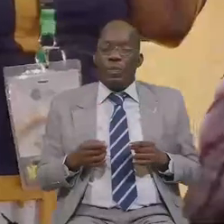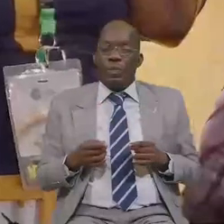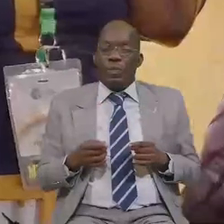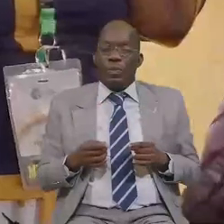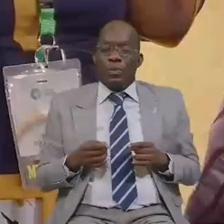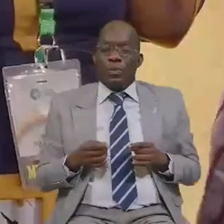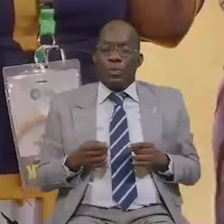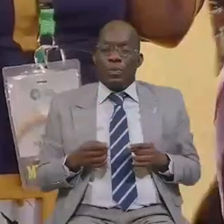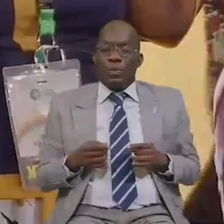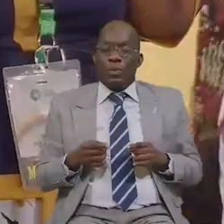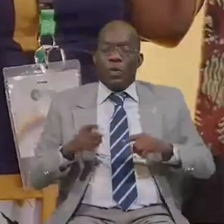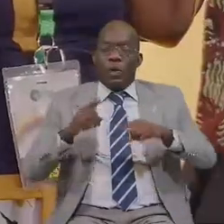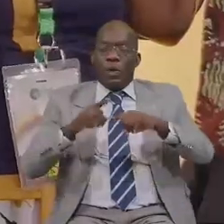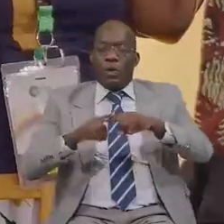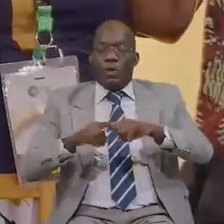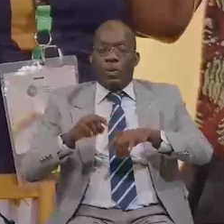dans le salut du Seigneur.